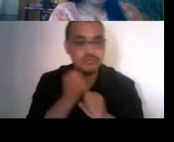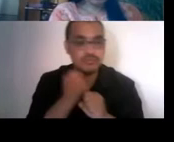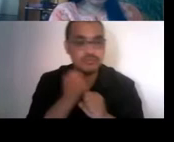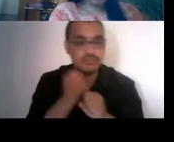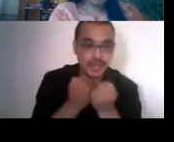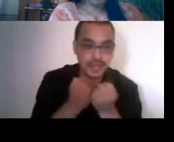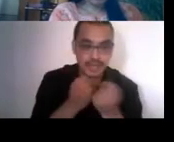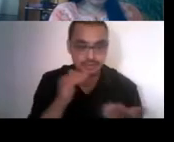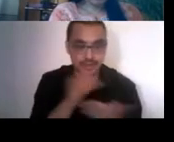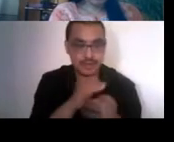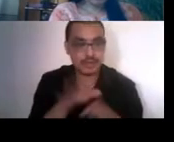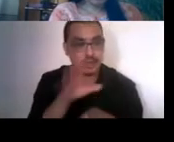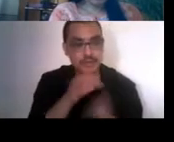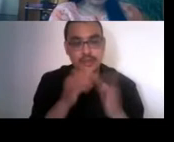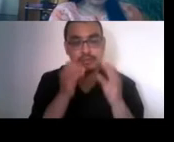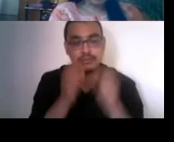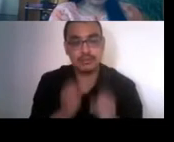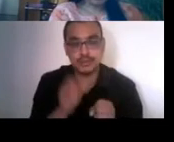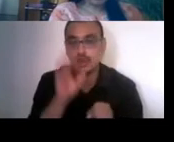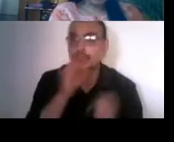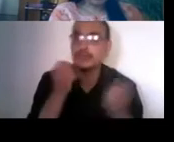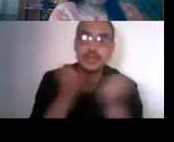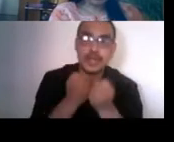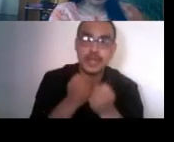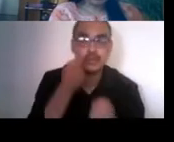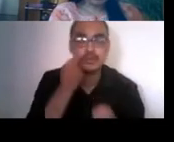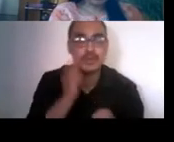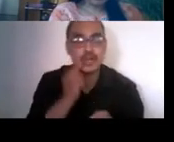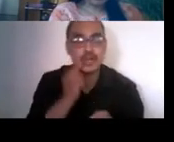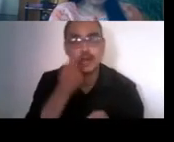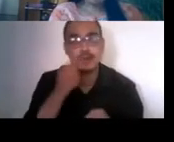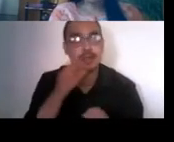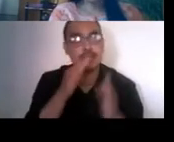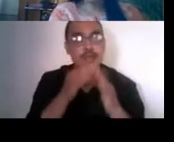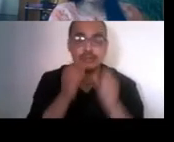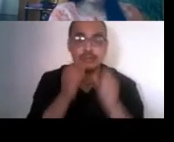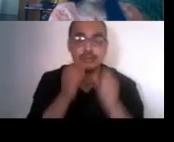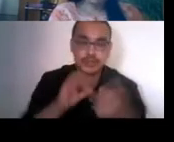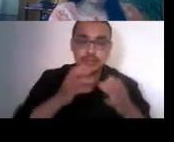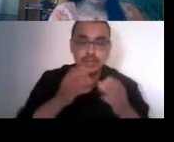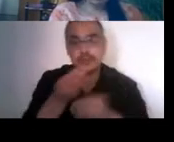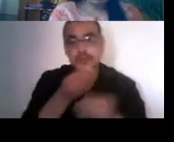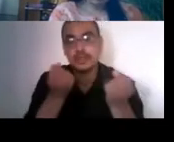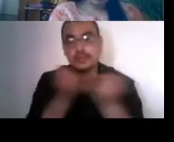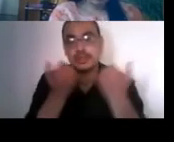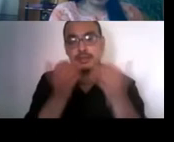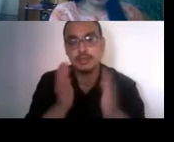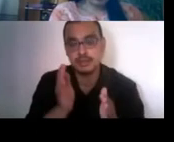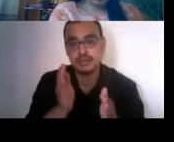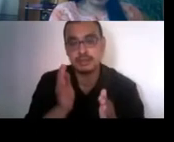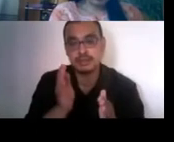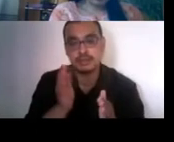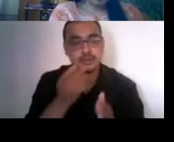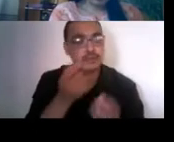छन् कार्यालय बन्द छ आमा बुवा सबै घरमा छौँ हामी उद्योग व्यवसाय बन्द भएकोले आय आर्जनको कतिपयको त के